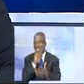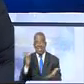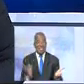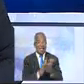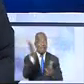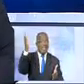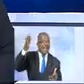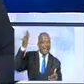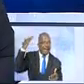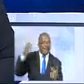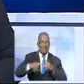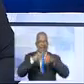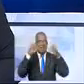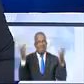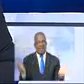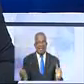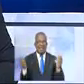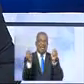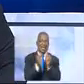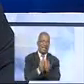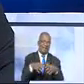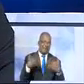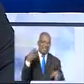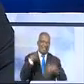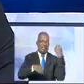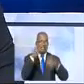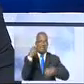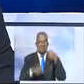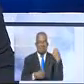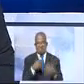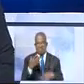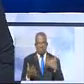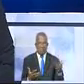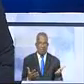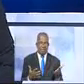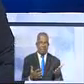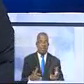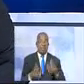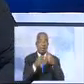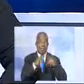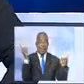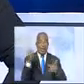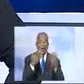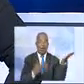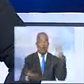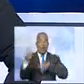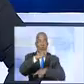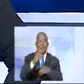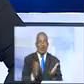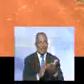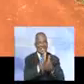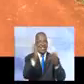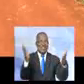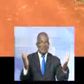de délabrement. Mais c'est de l'histoire ancienne puisqu'il est en cours de rénovation et attire déjà des